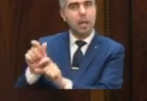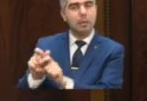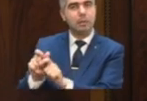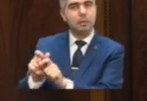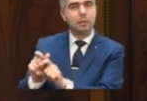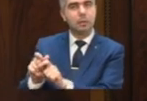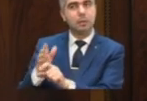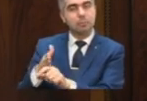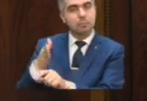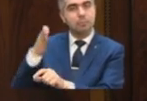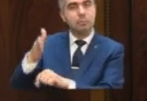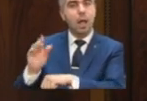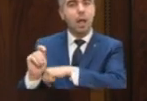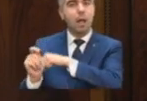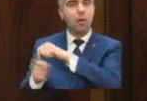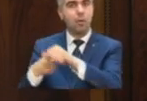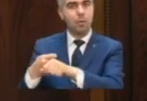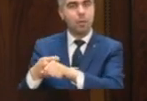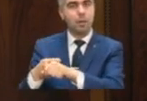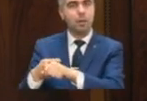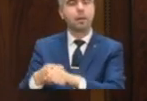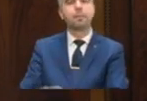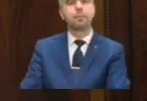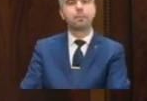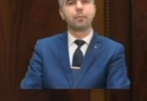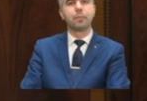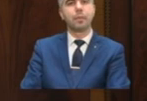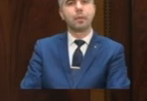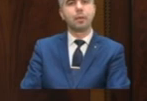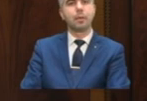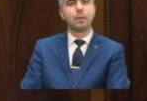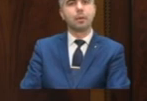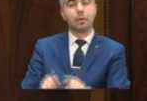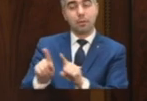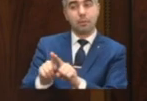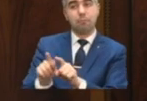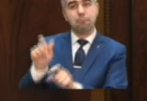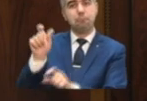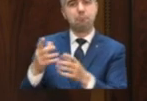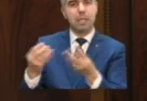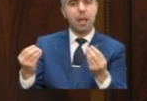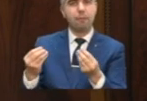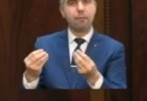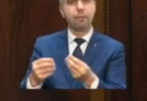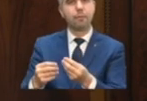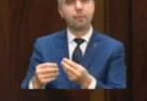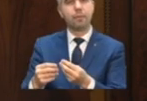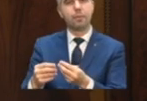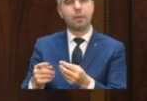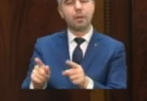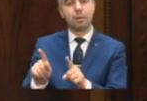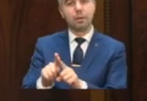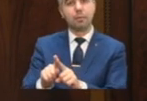الباديه كما جات على لسانكم والتدخل ديال العديد من النواب المحترمين، غادي تزيد